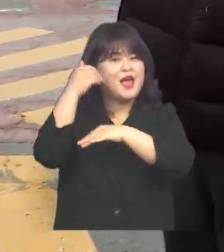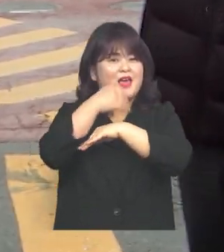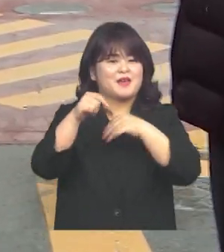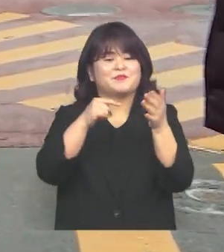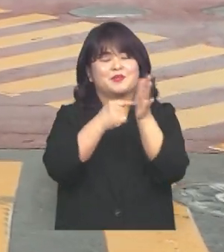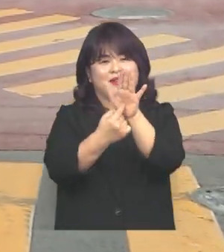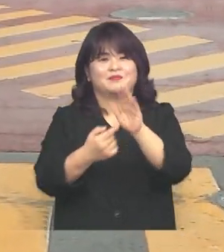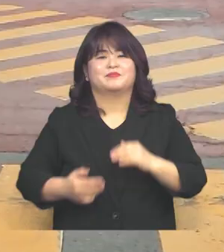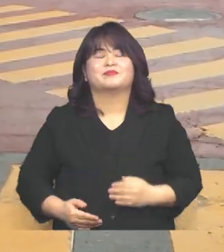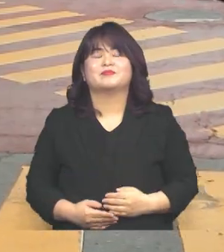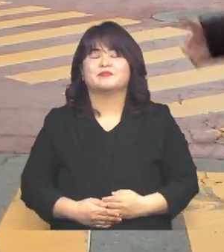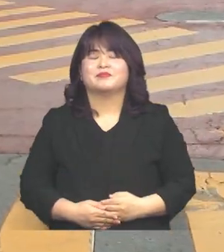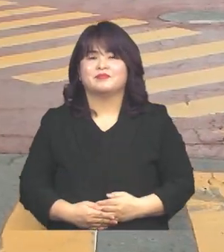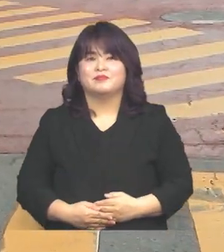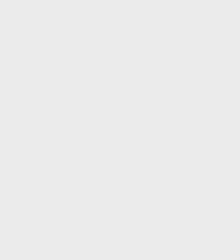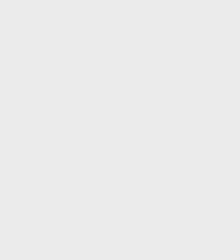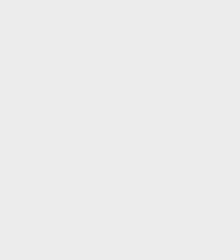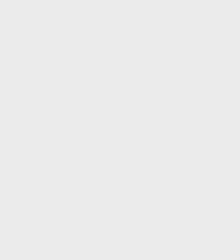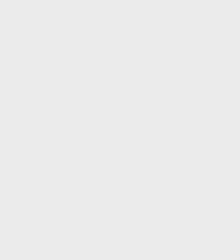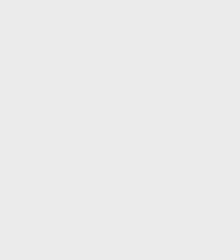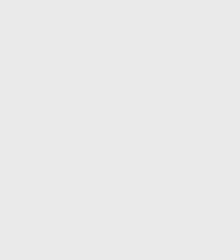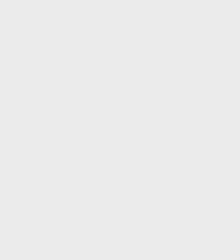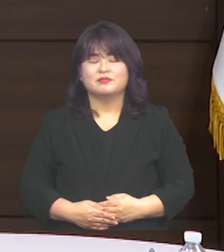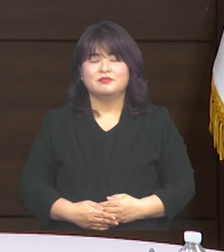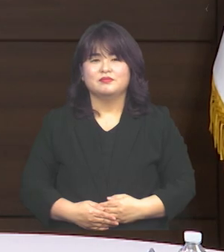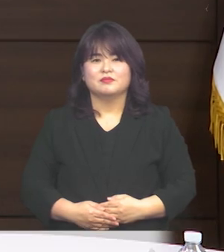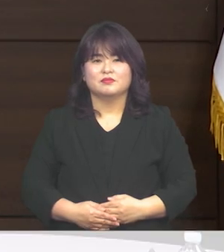반영하겠다고 말했습니다.